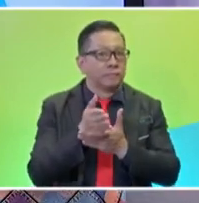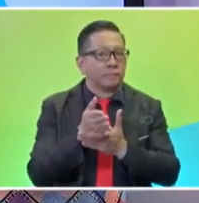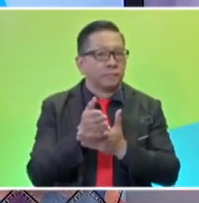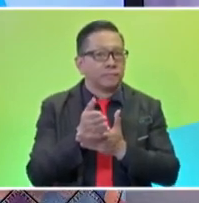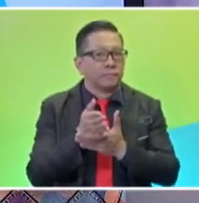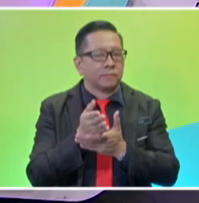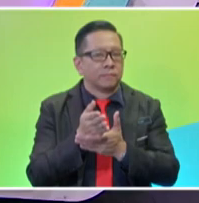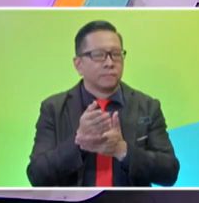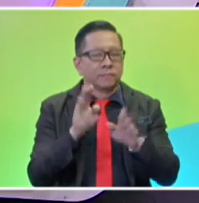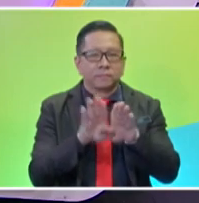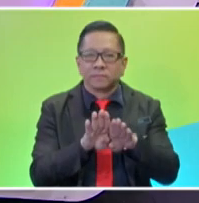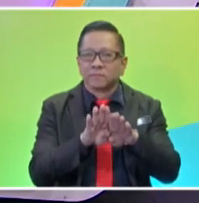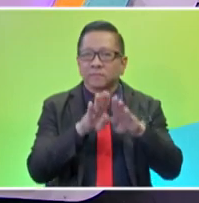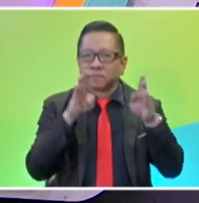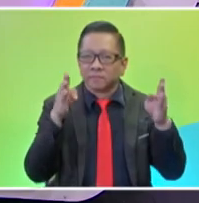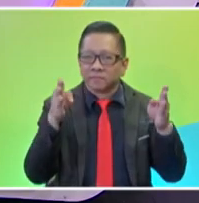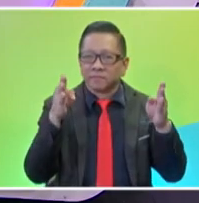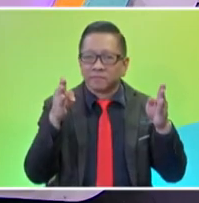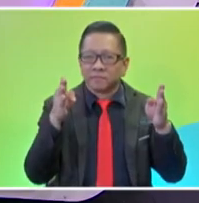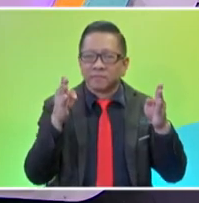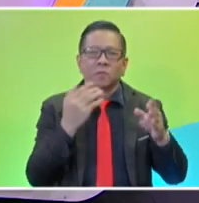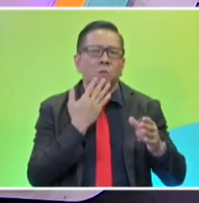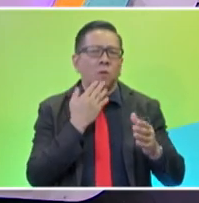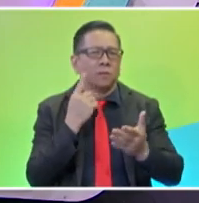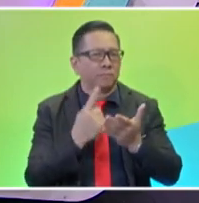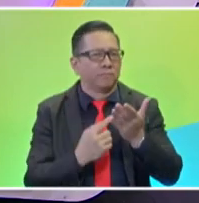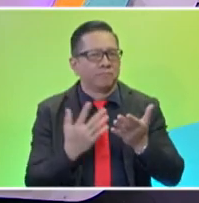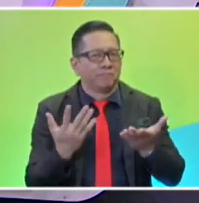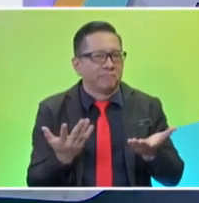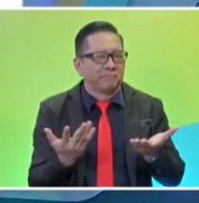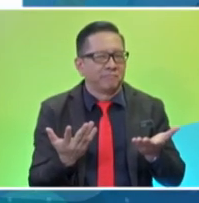Buka pintu lagi pintu yang warna biru